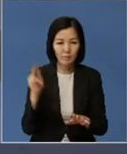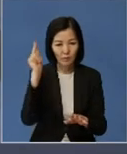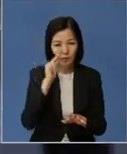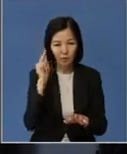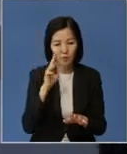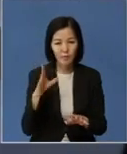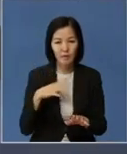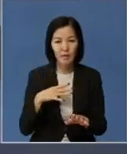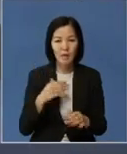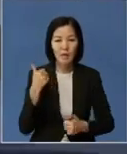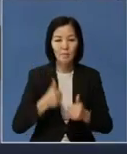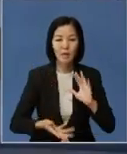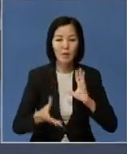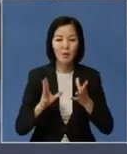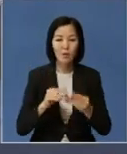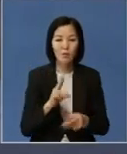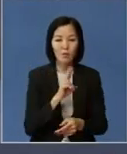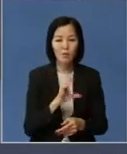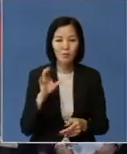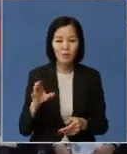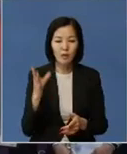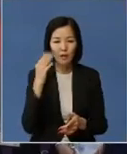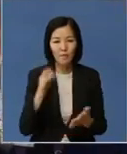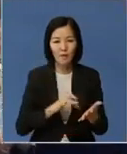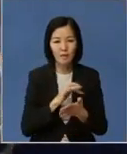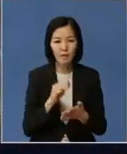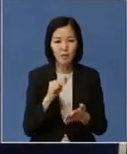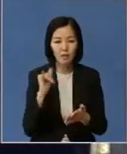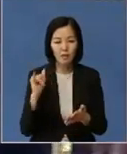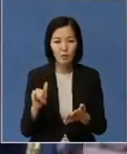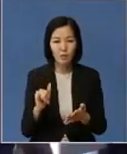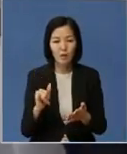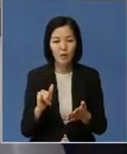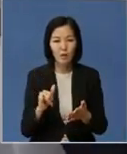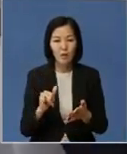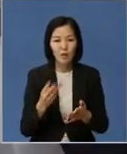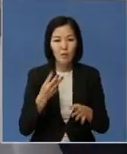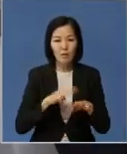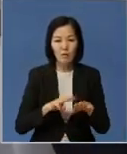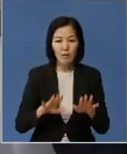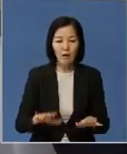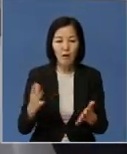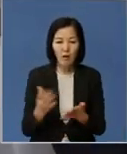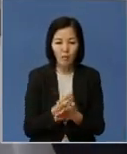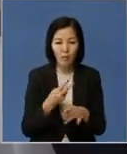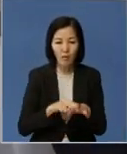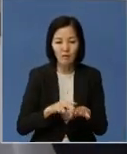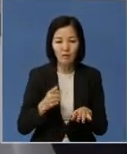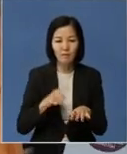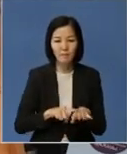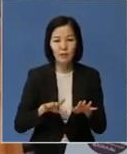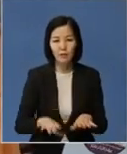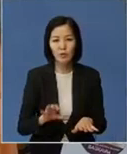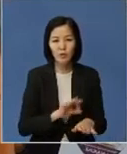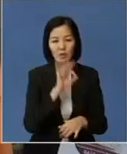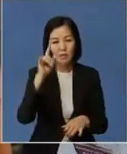екен. Байқау қорытындысы бойынша Нұрсұлтан, Алматы қаласы мен Жетісу өңірінің өнерпаздары 3-ші орын иеленді. 2-ші, 1-ші орындар